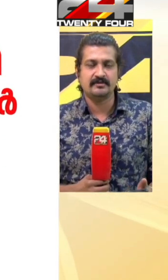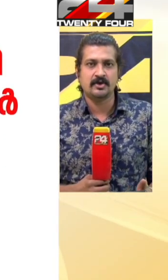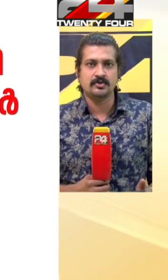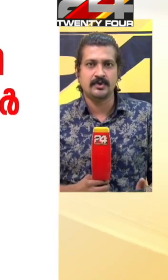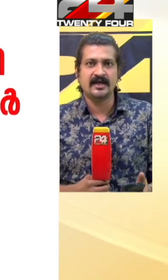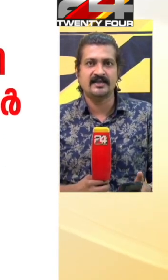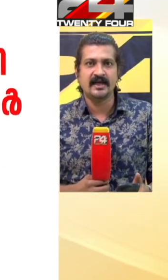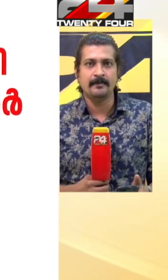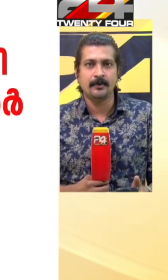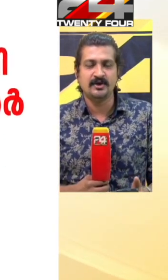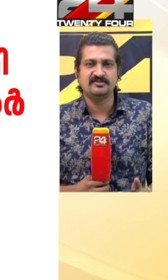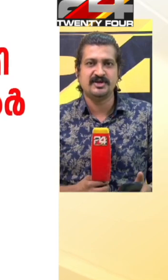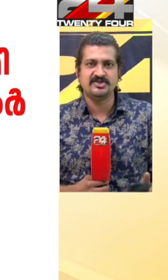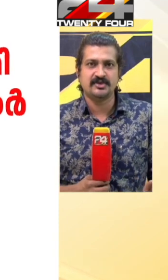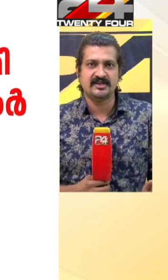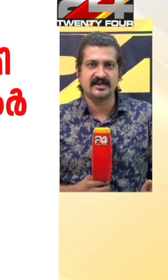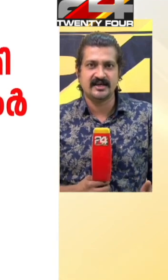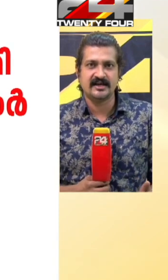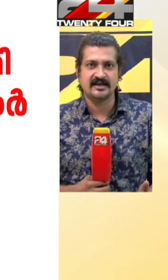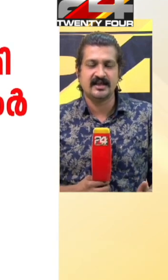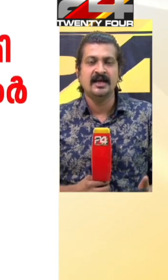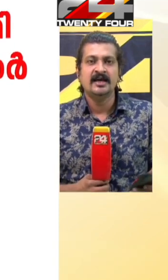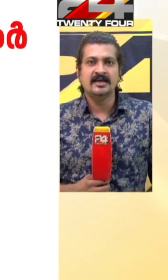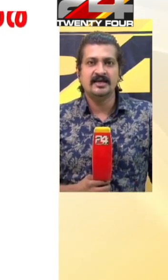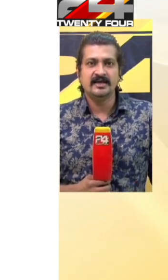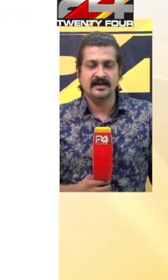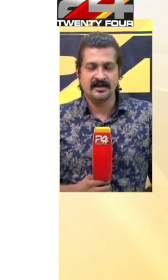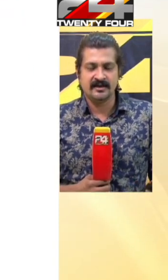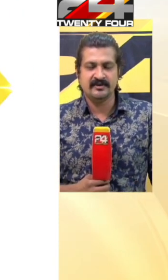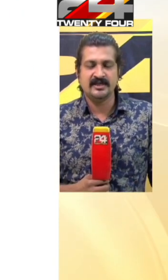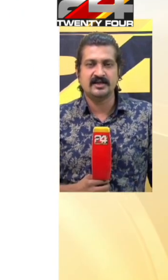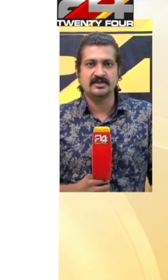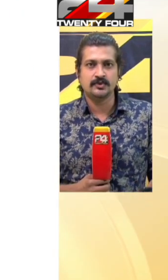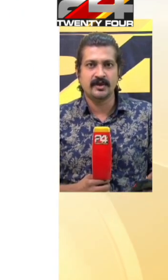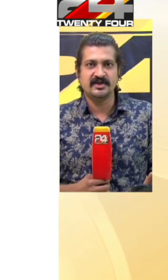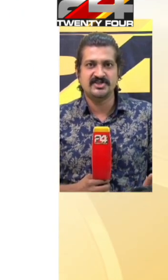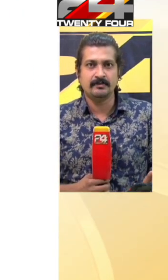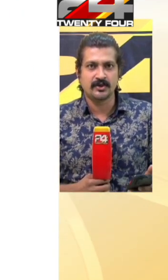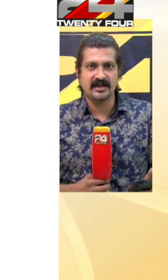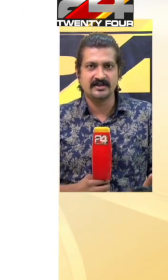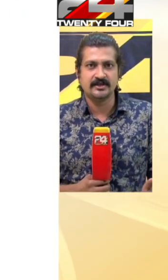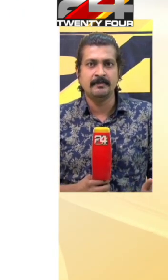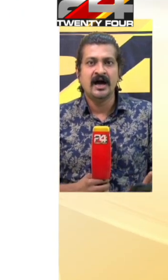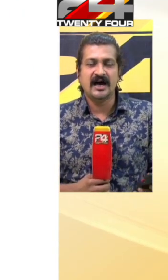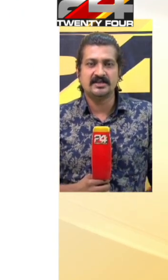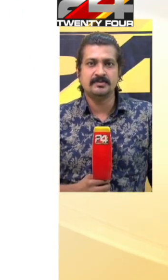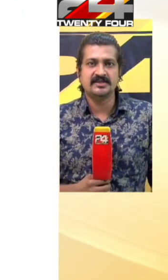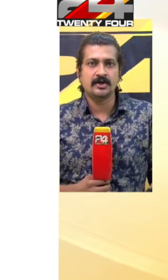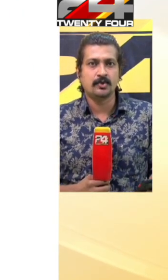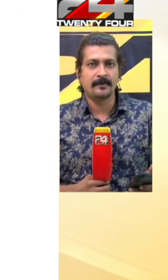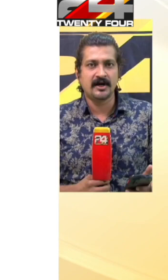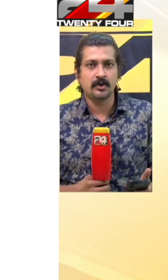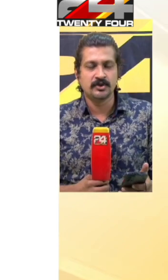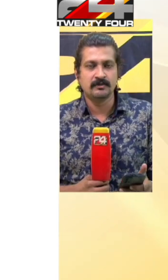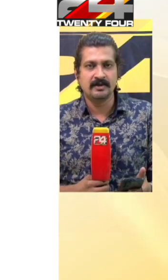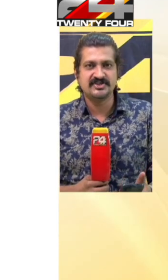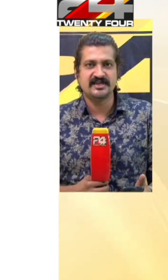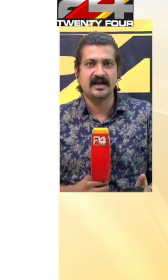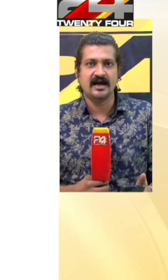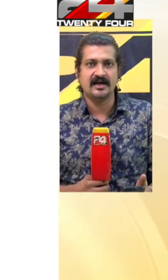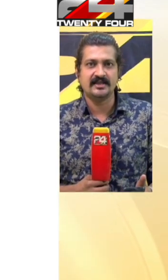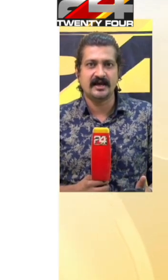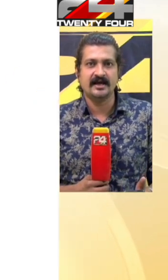IIT വ്യക്തമാക്കുന്നുണ്ട്. എന്തായാലും പോലീസ് പരിശോധന നടത്തിയ ഘട്ടത്തിൽ ഈ വിദ്യാർത്ഥി തൂങ്ങി മരിച്ച മുറിയിൽ നിന്നും ആത്മഹത്യാ കുറിപ്പുകൾ